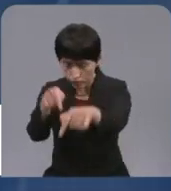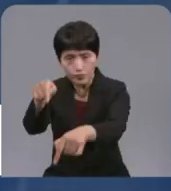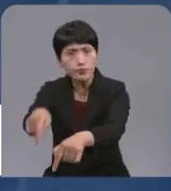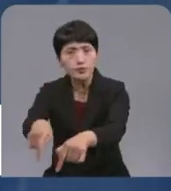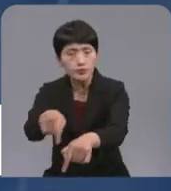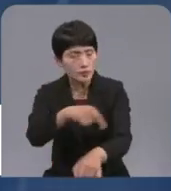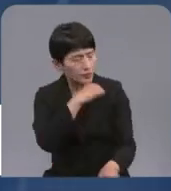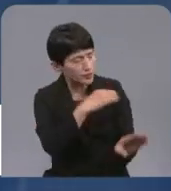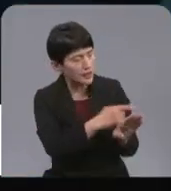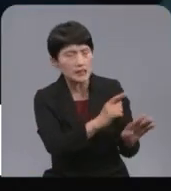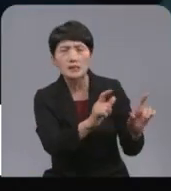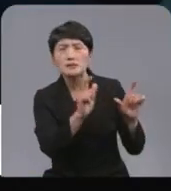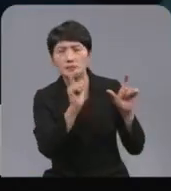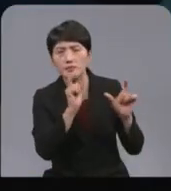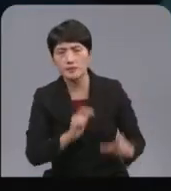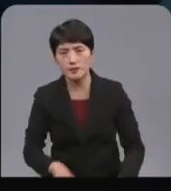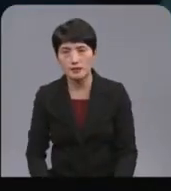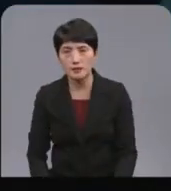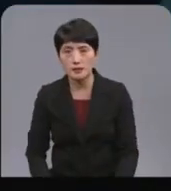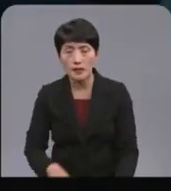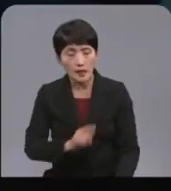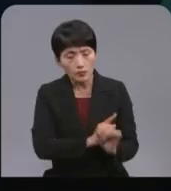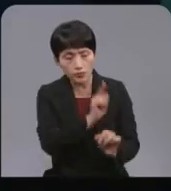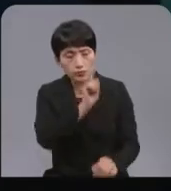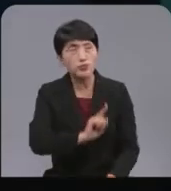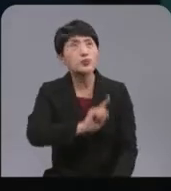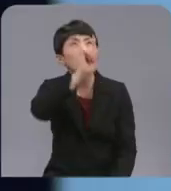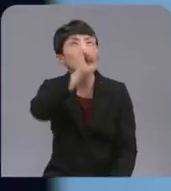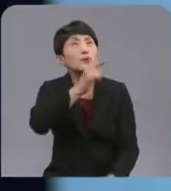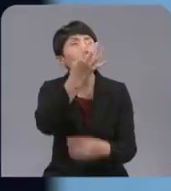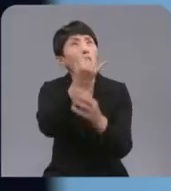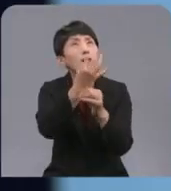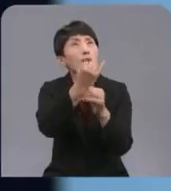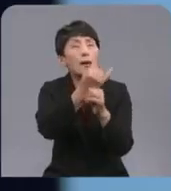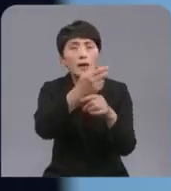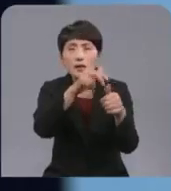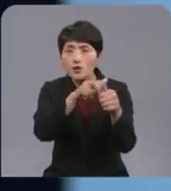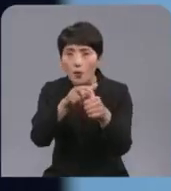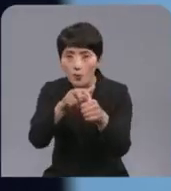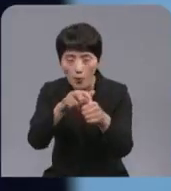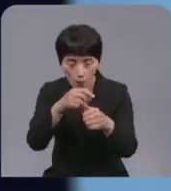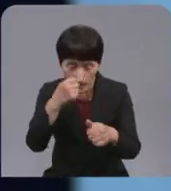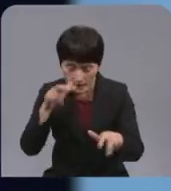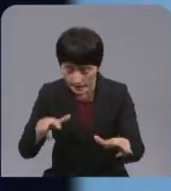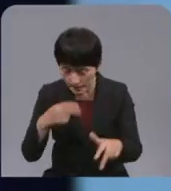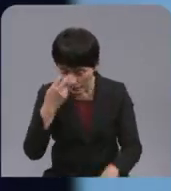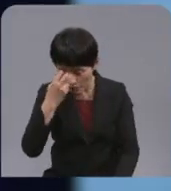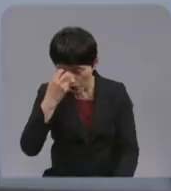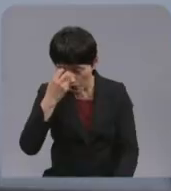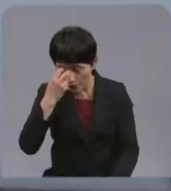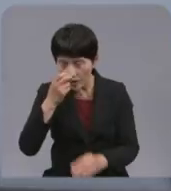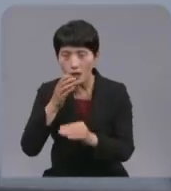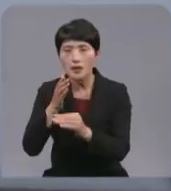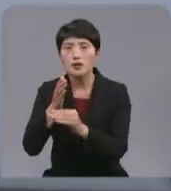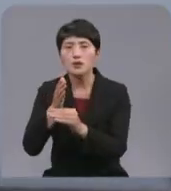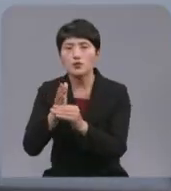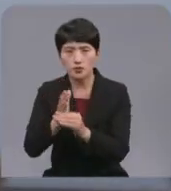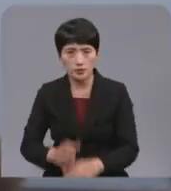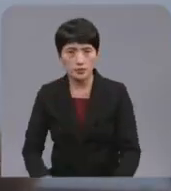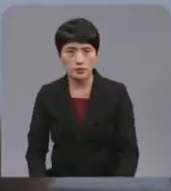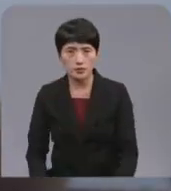ракеты пролетели 390 и 340 километров соответственно и упали в Восточном море